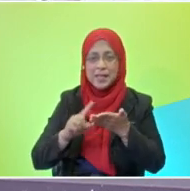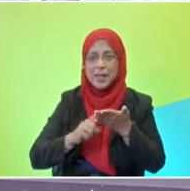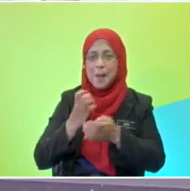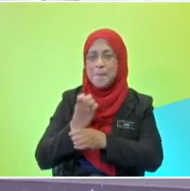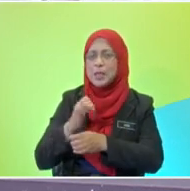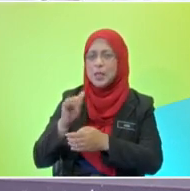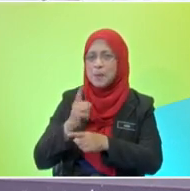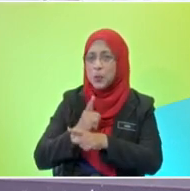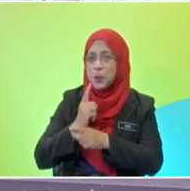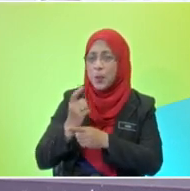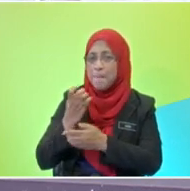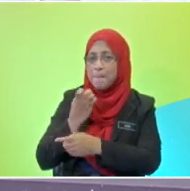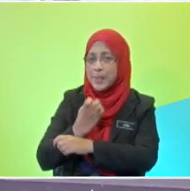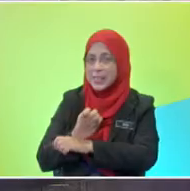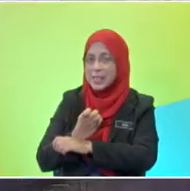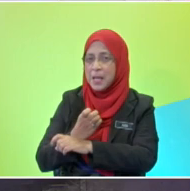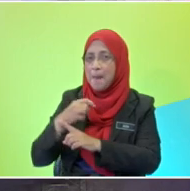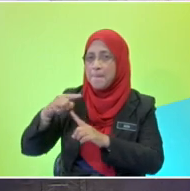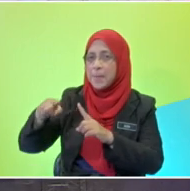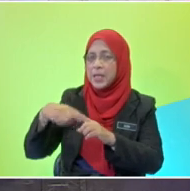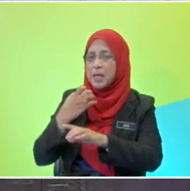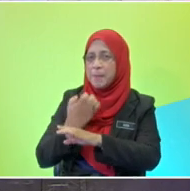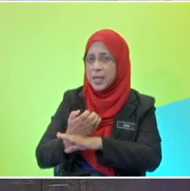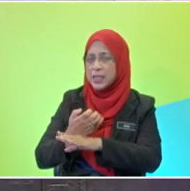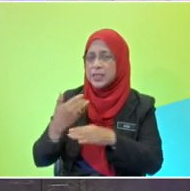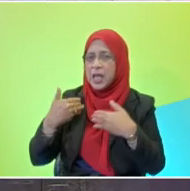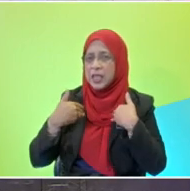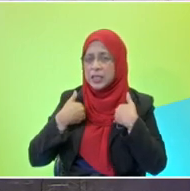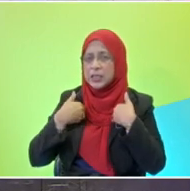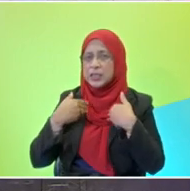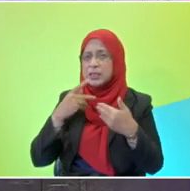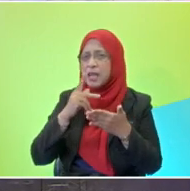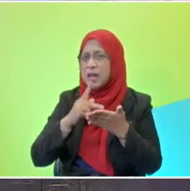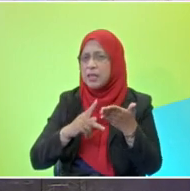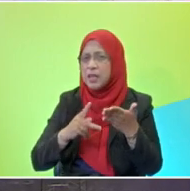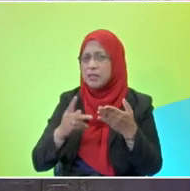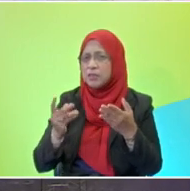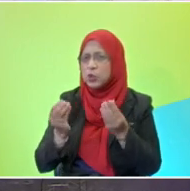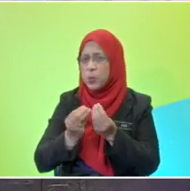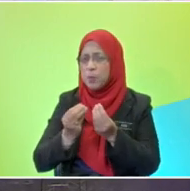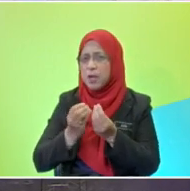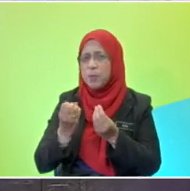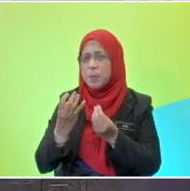tapi maknanya bila emas tuh dia ada kadar dia kadar yang perlu dikeluarkan